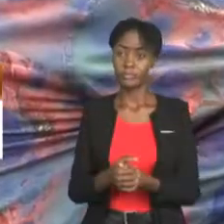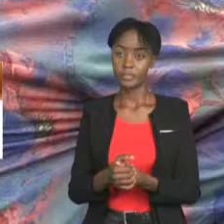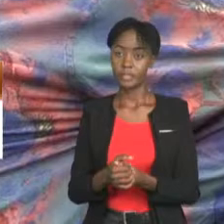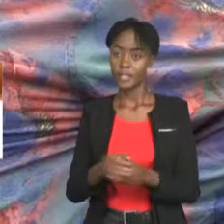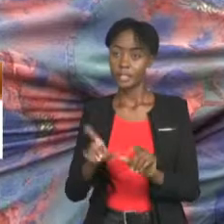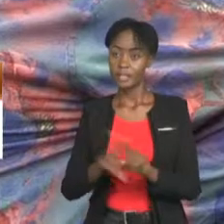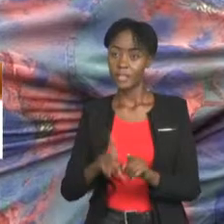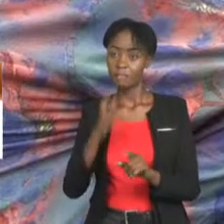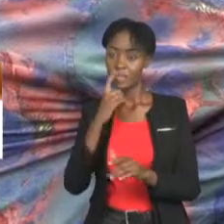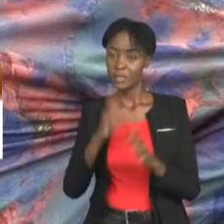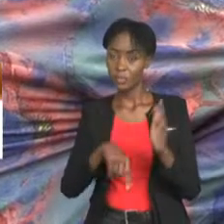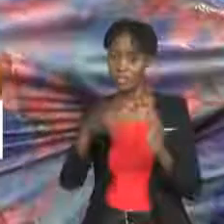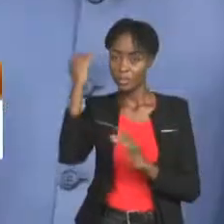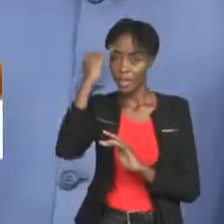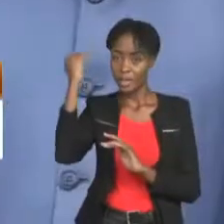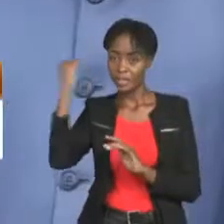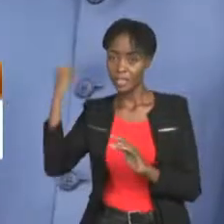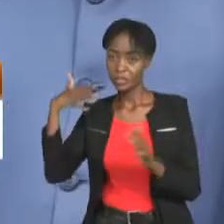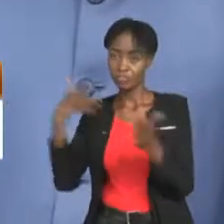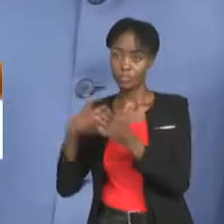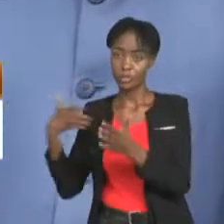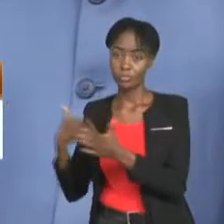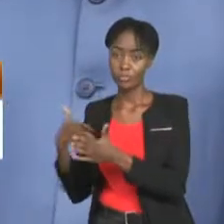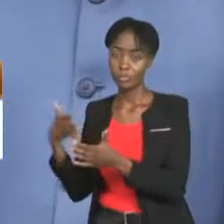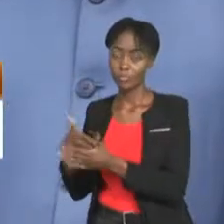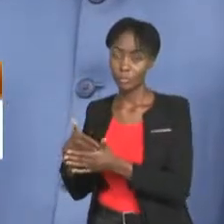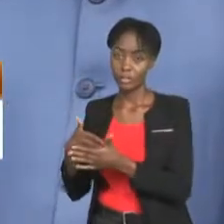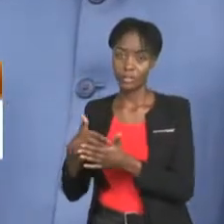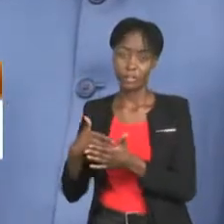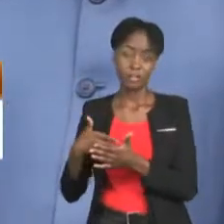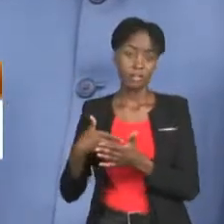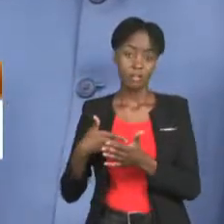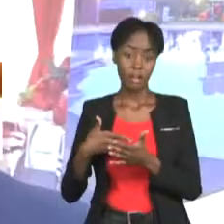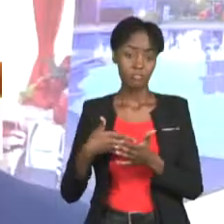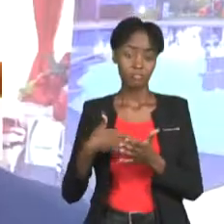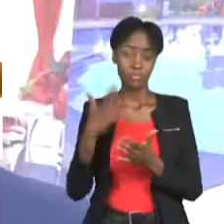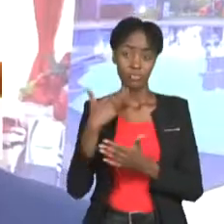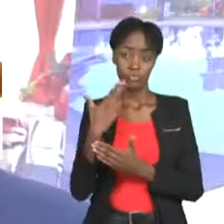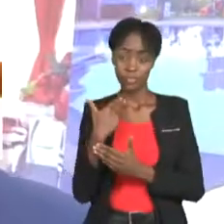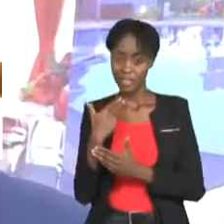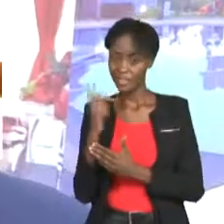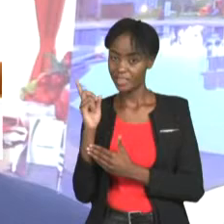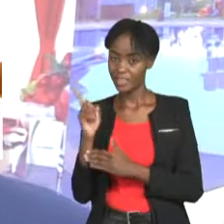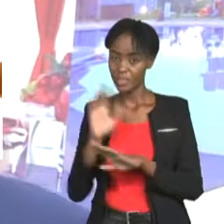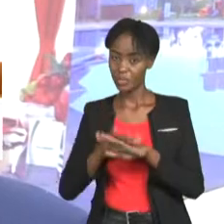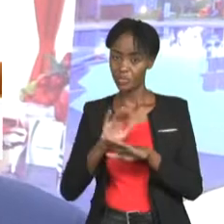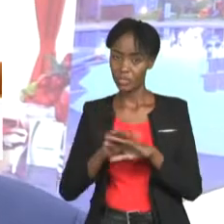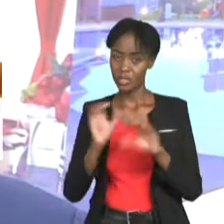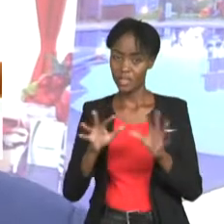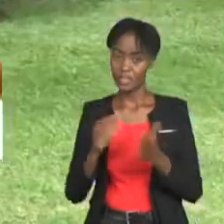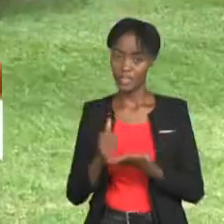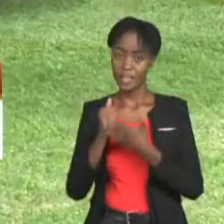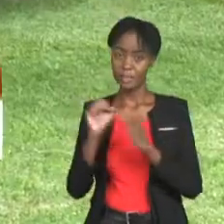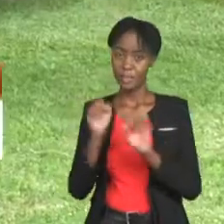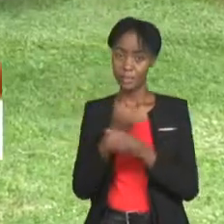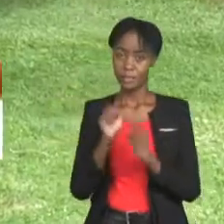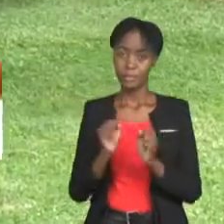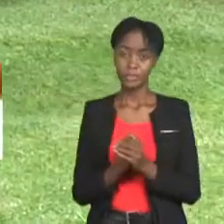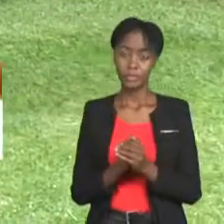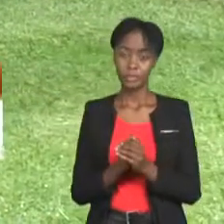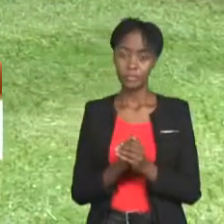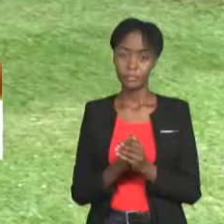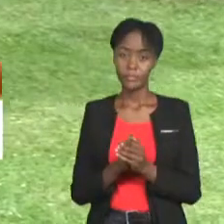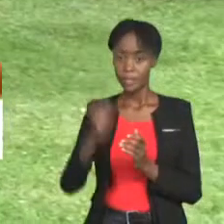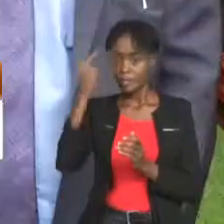hatua ya kufutilia mbali mzigo na madeni kwa viwanda vinavyomilikiwa na serikali haitasaidia zaidi ikiwa kiwango cha